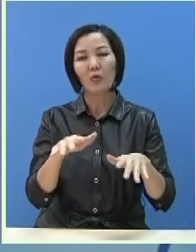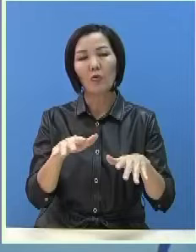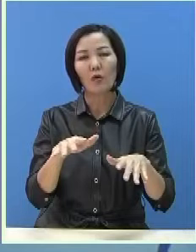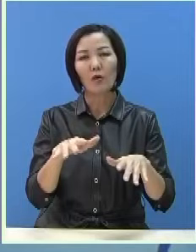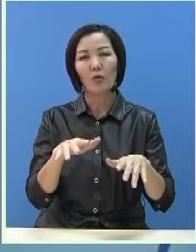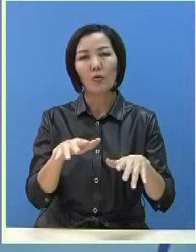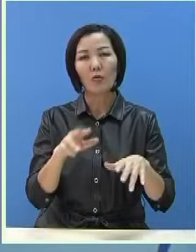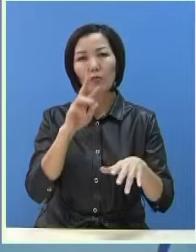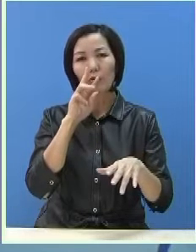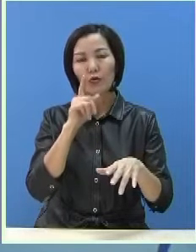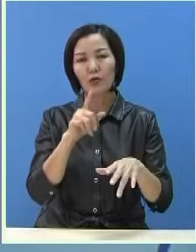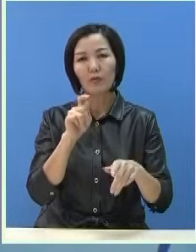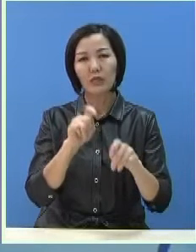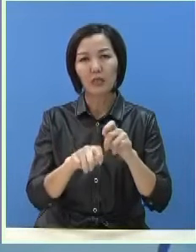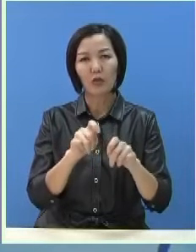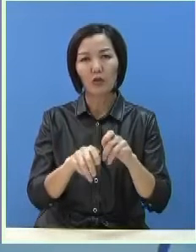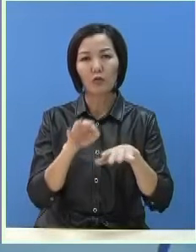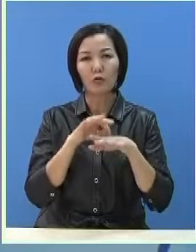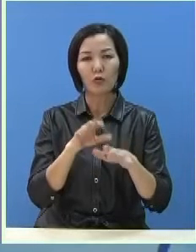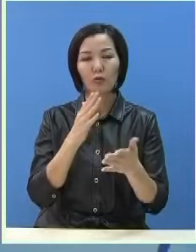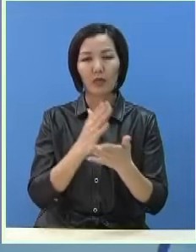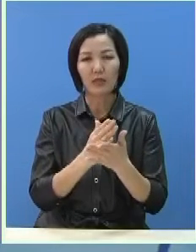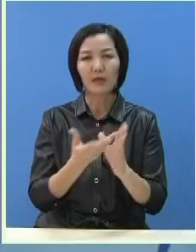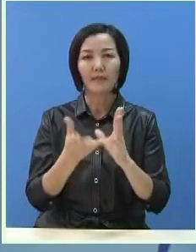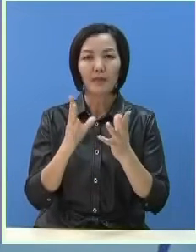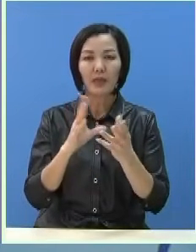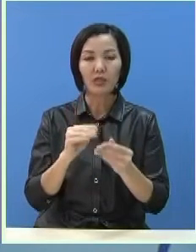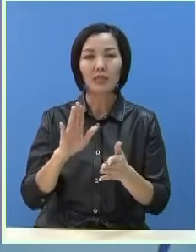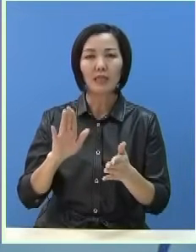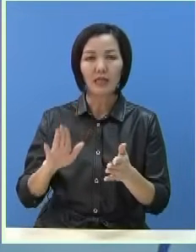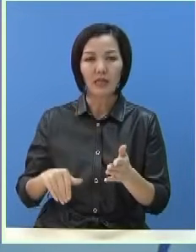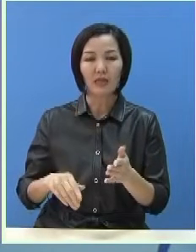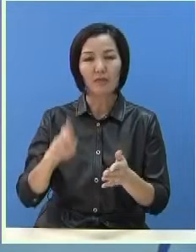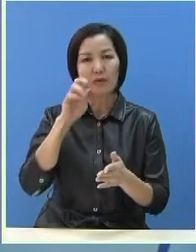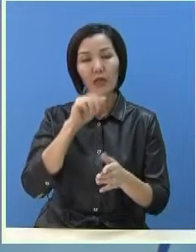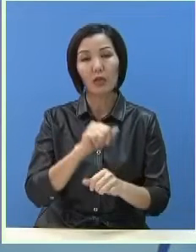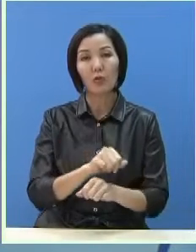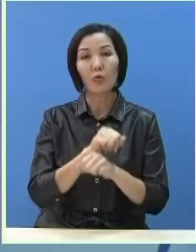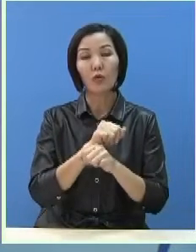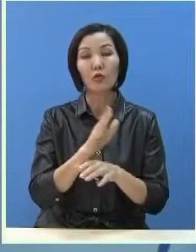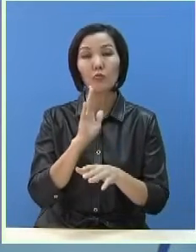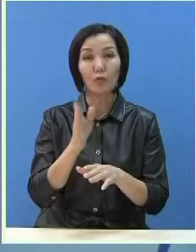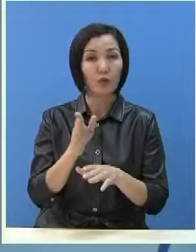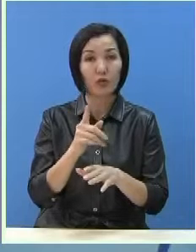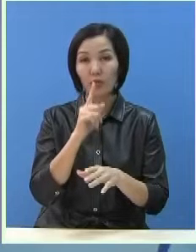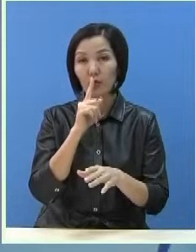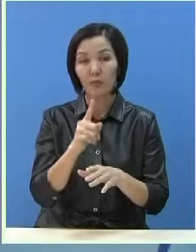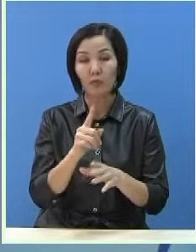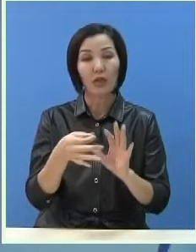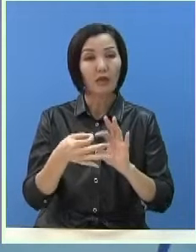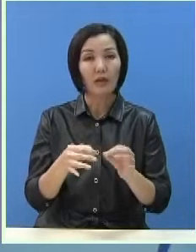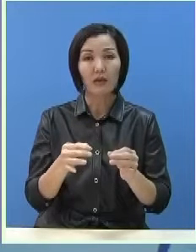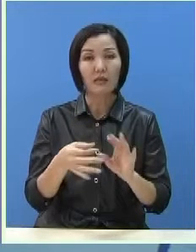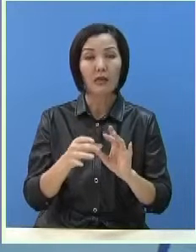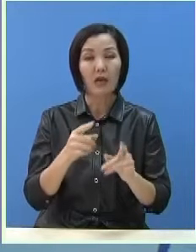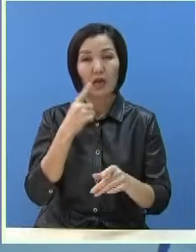оларды қазір тергеу жүріп жатыр. Сондықтан сол тергеудің нәтижесінде кейін бұны мемлекеттік төңкеріс пе, төңкеріс емес екенін бе, сол кезде нақты баға беруге